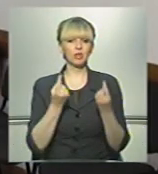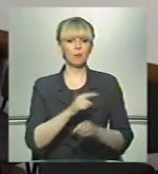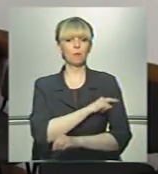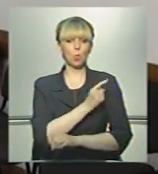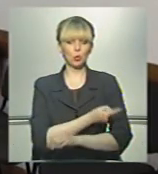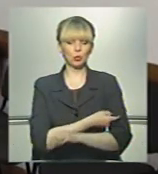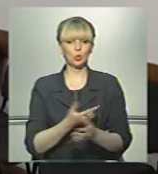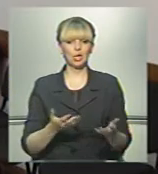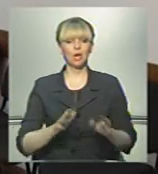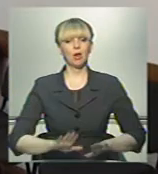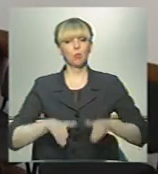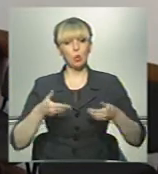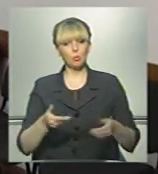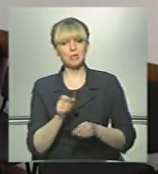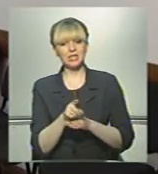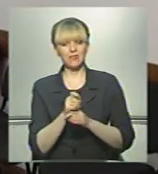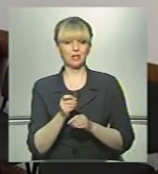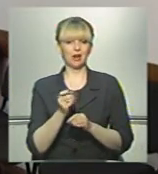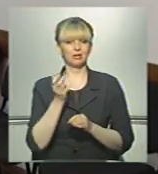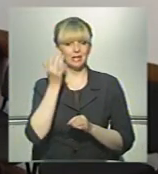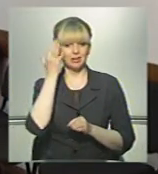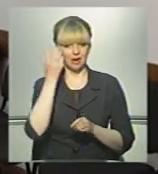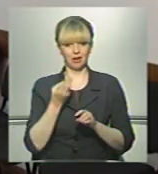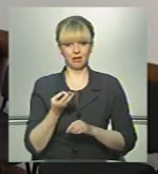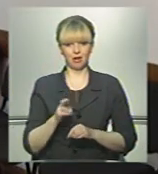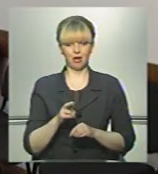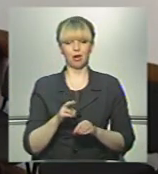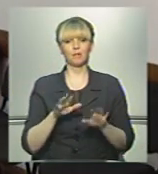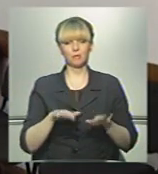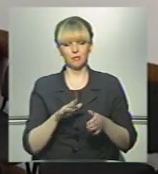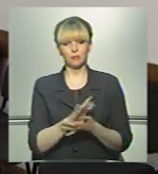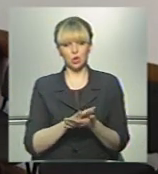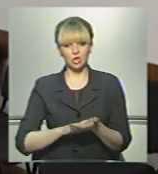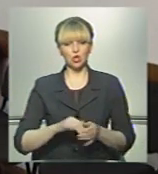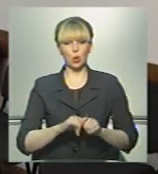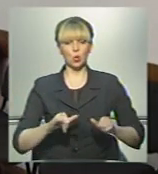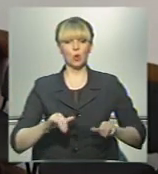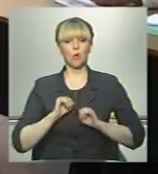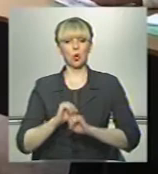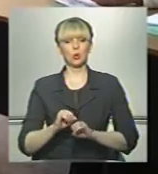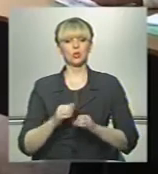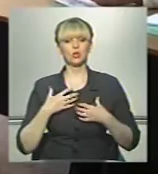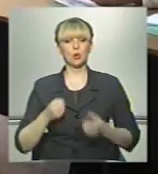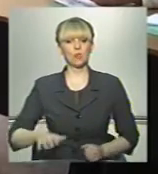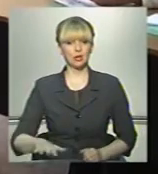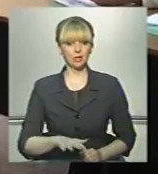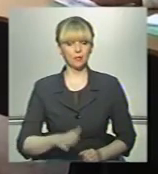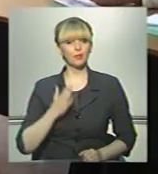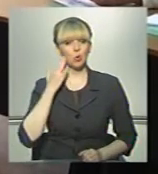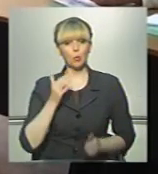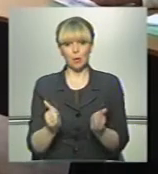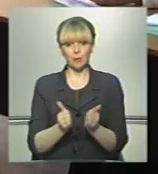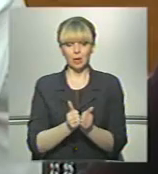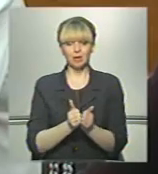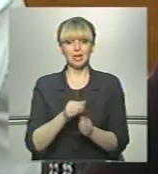потужний кейс пропозицій, завдань, ідей для подальшого розвитку охорони здоров'я краю. А румунські партнери